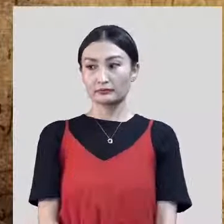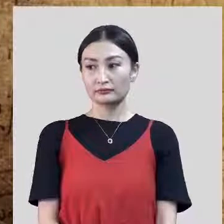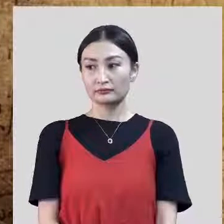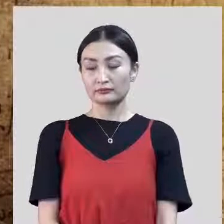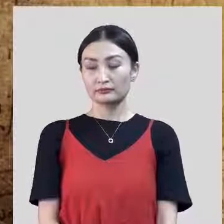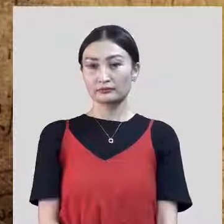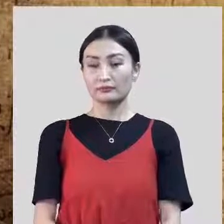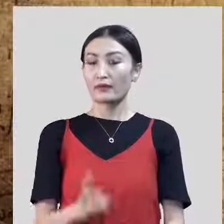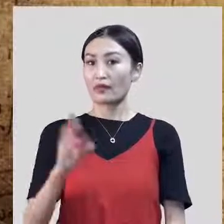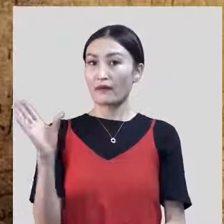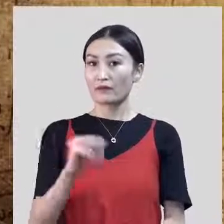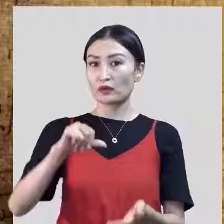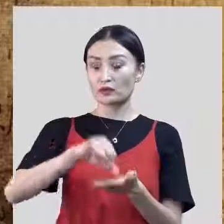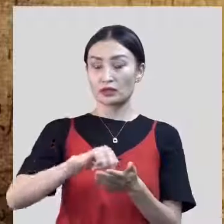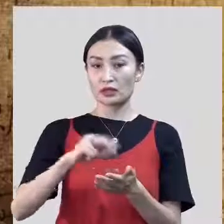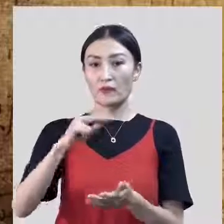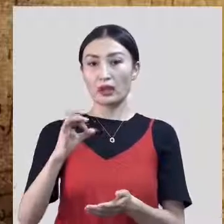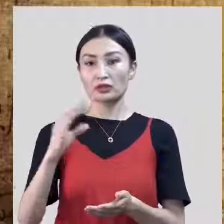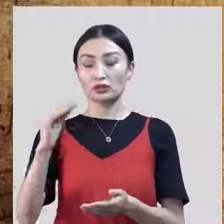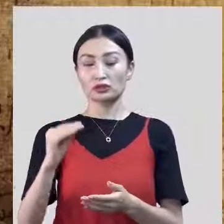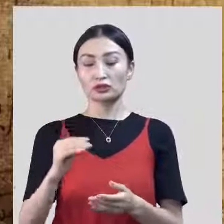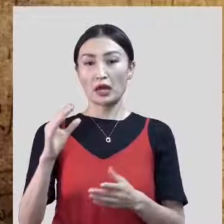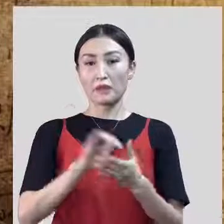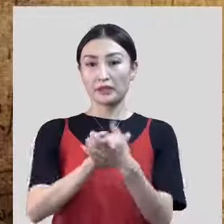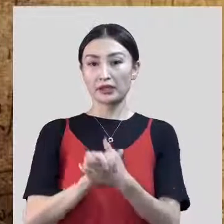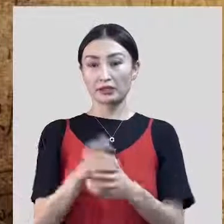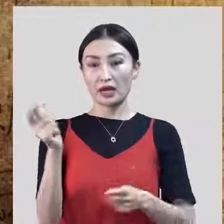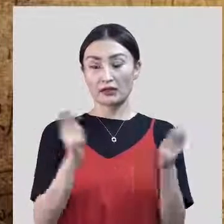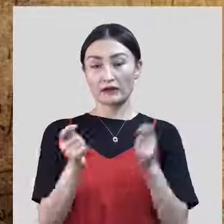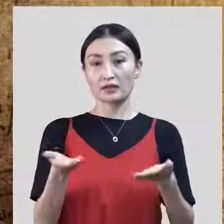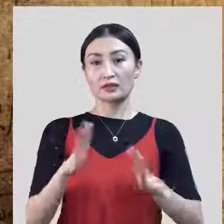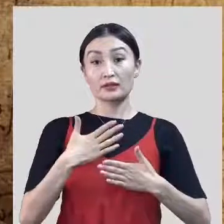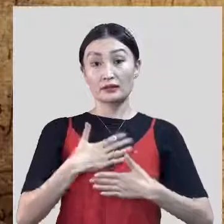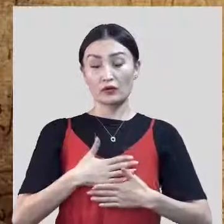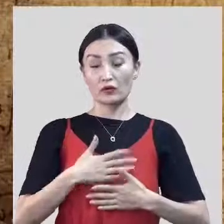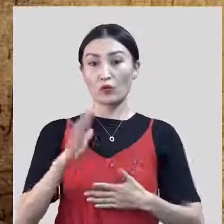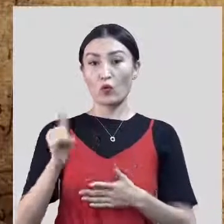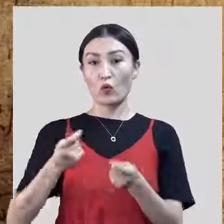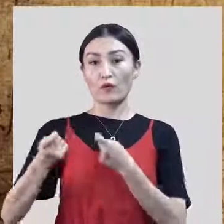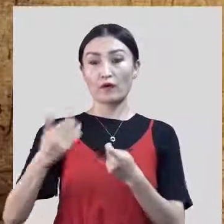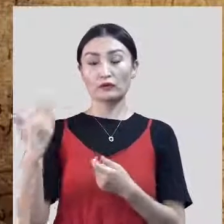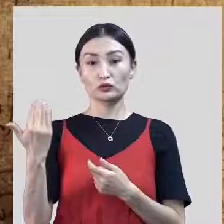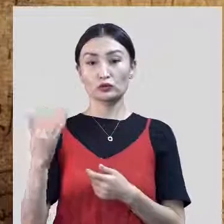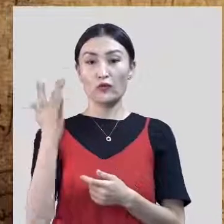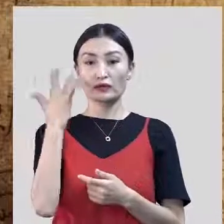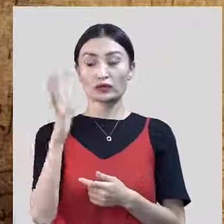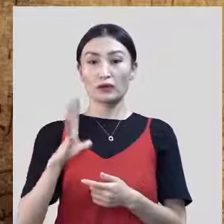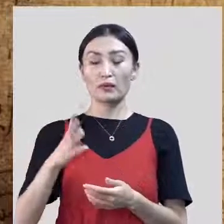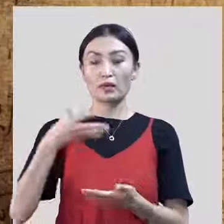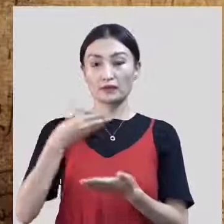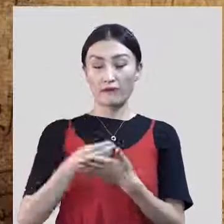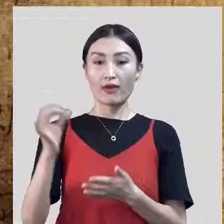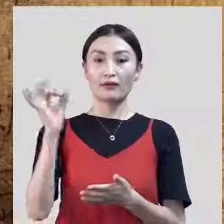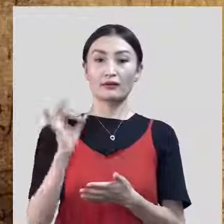не все участники парижской мирной конференции остались довольны у правящих кругов сша были свои